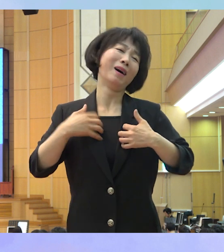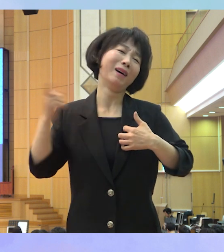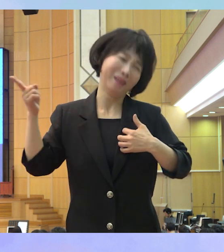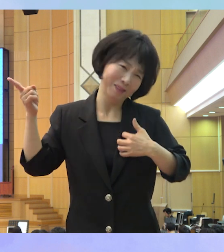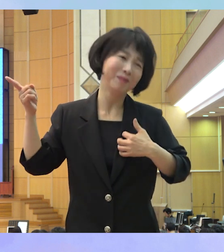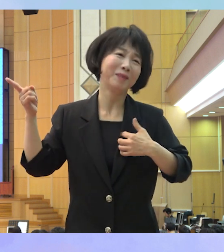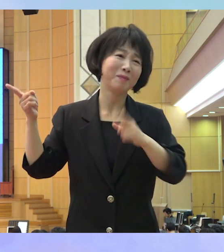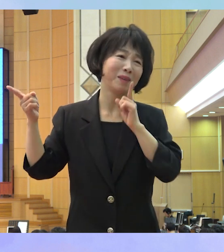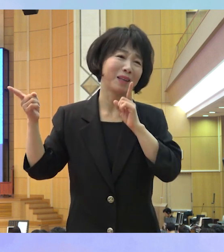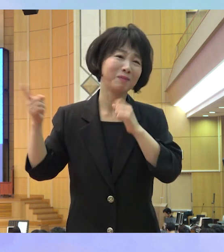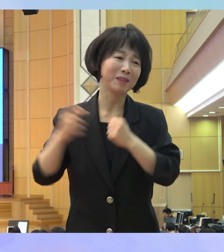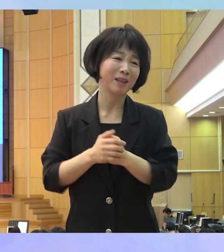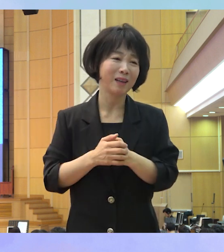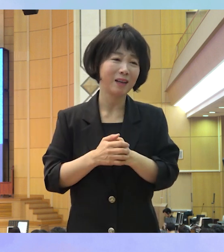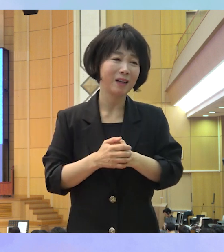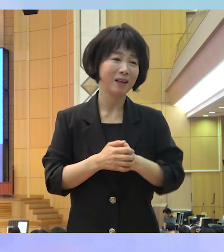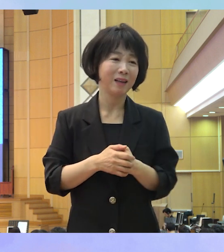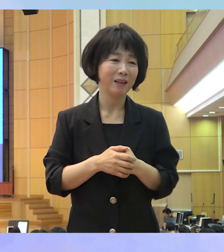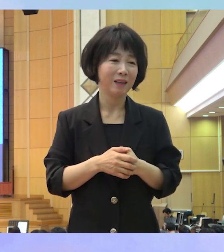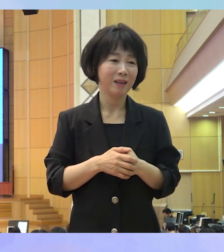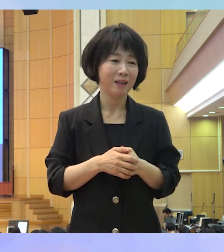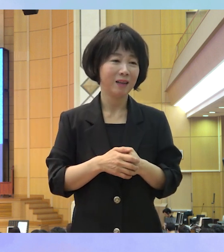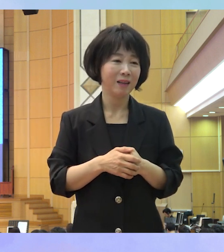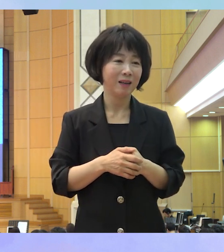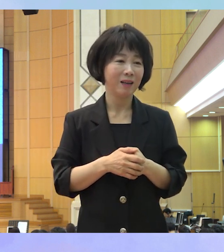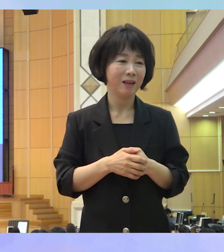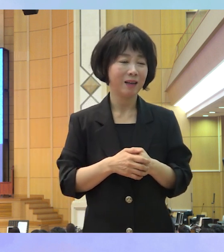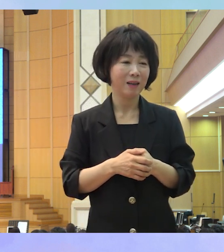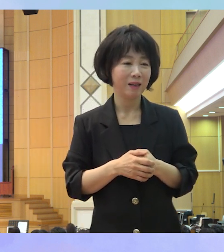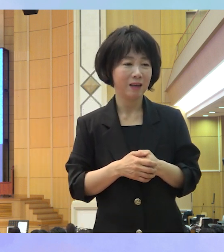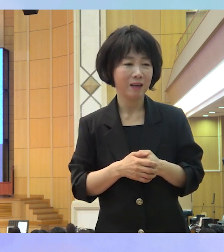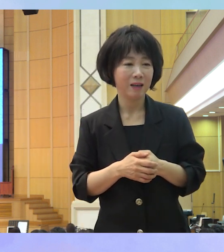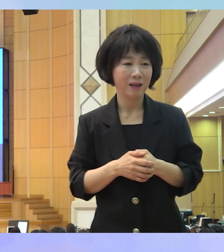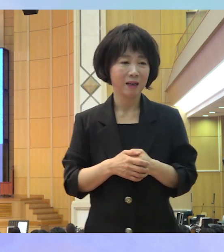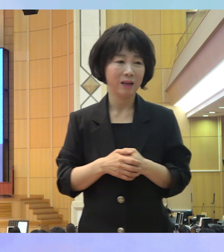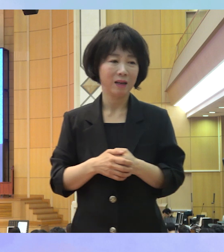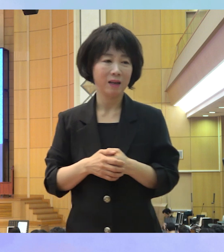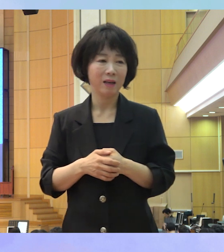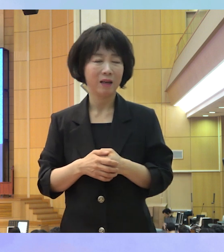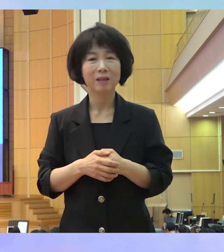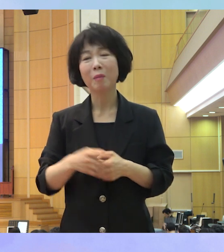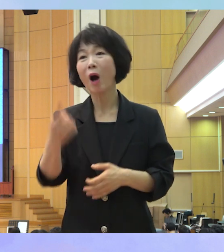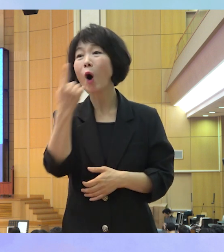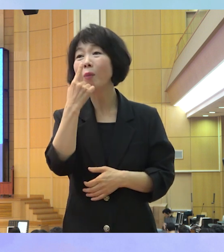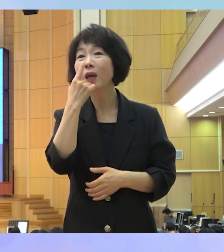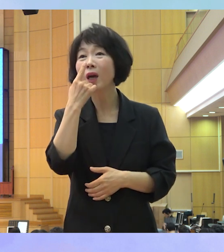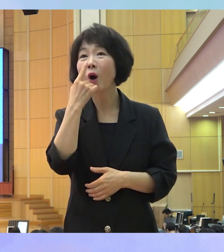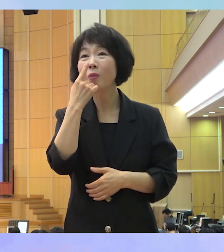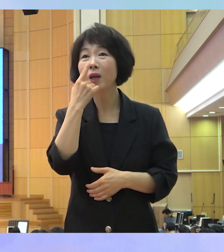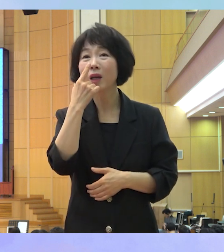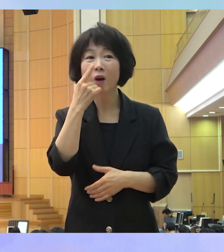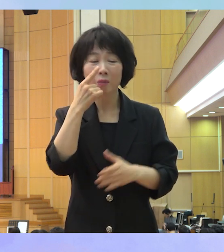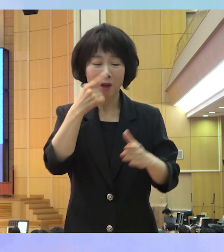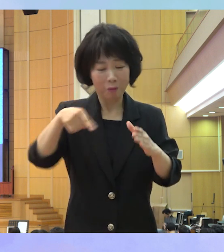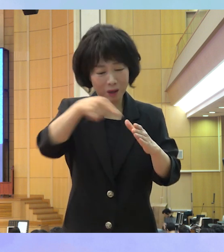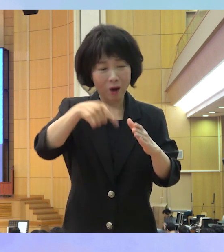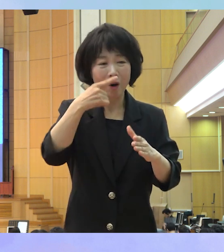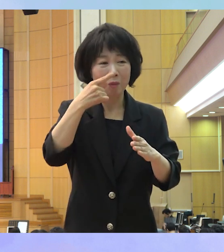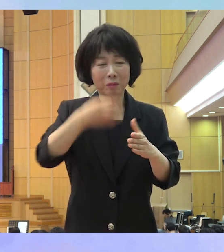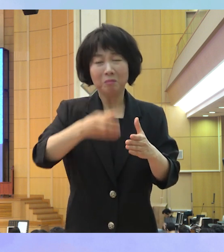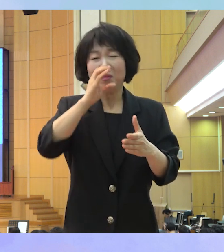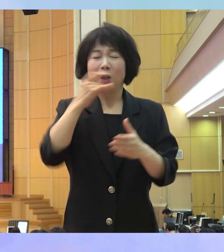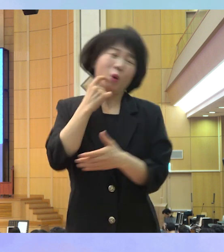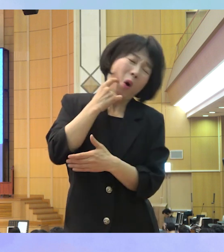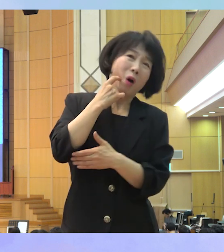아세요? 약간 이렇게 돌려서 말하는 거. 쓴 커피를 이렇게 마시잖아요. 그럼 막 너무 쓰잖아요. 그러면 뭐 서울 사람은 아우 이거 왜